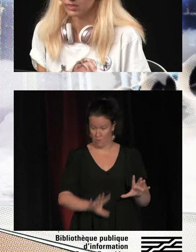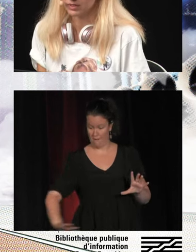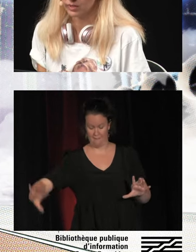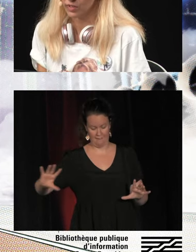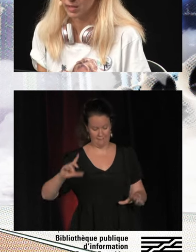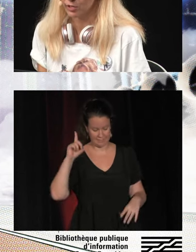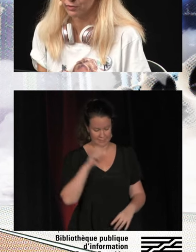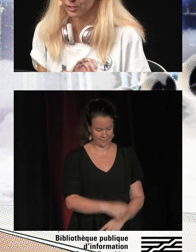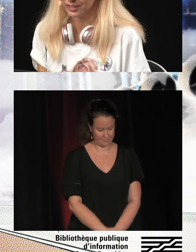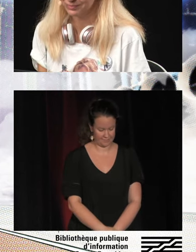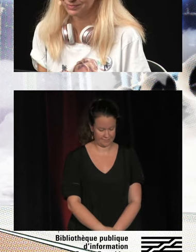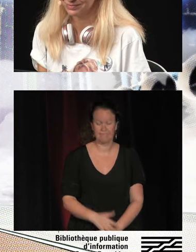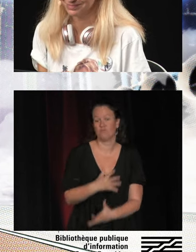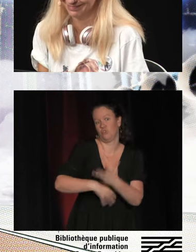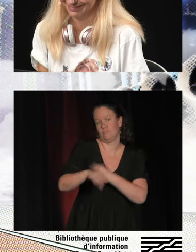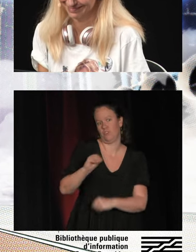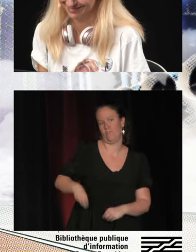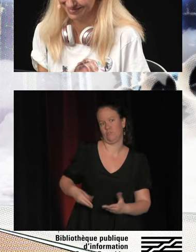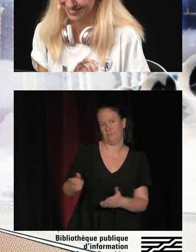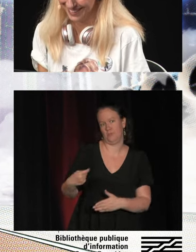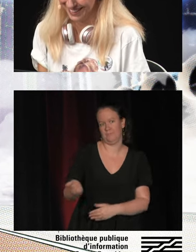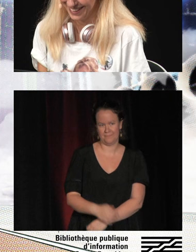Mais bon, hein, on va blâmer le chauffeur. Hein.